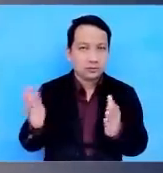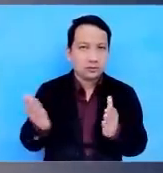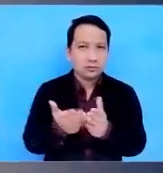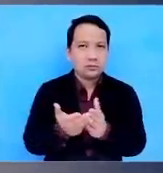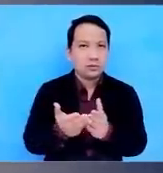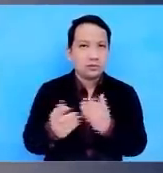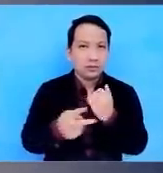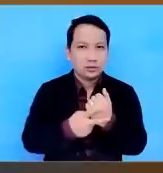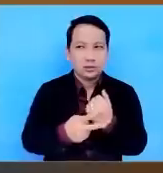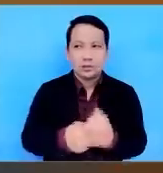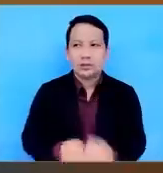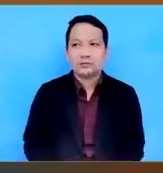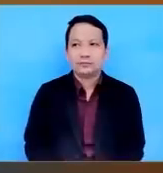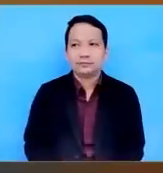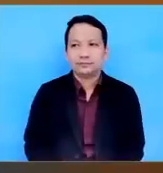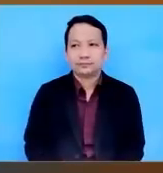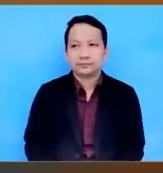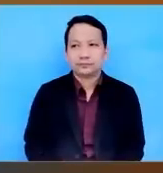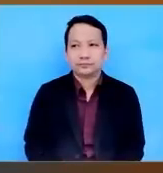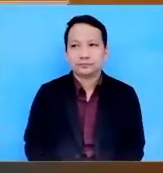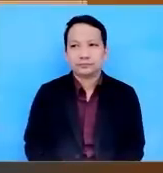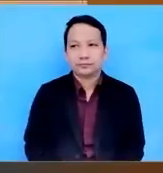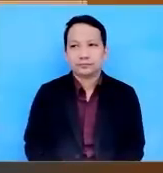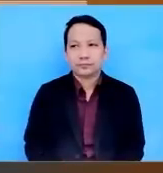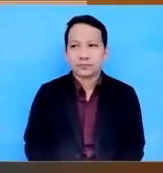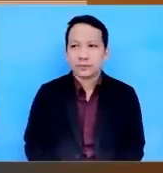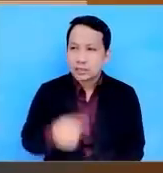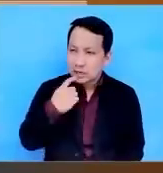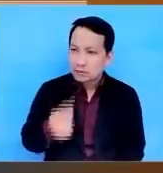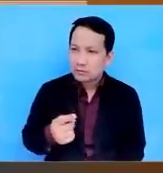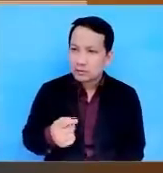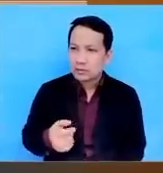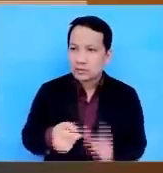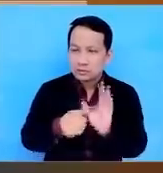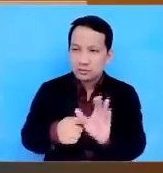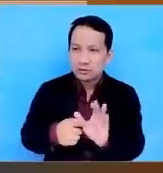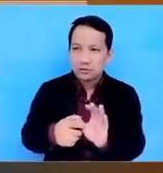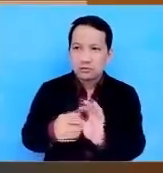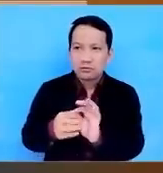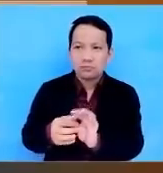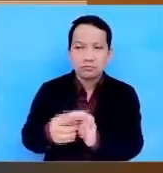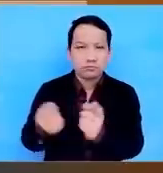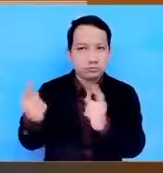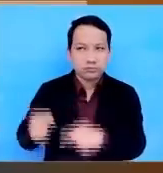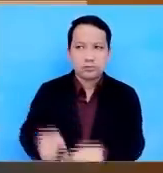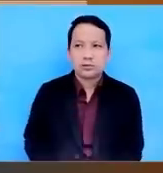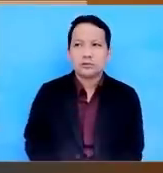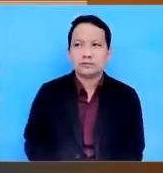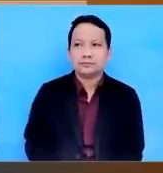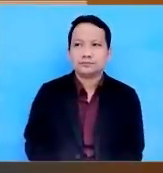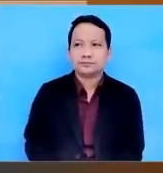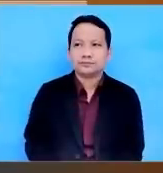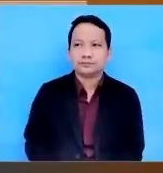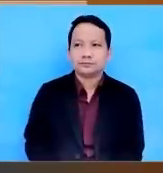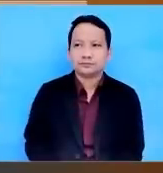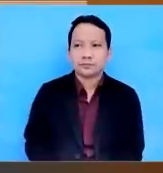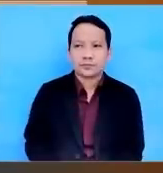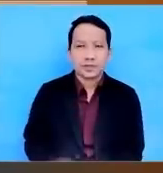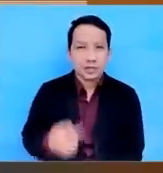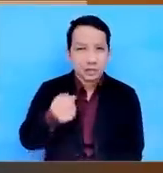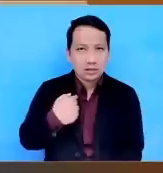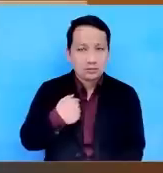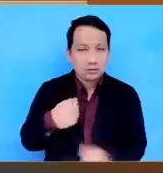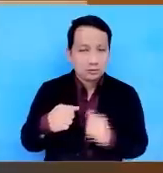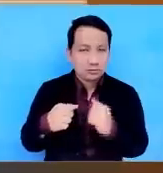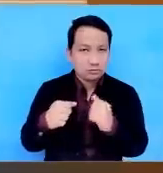kinikita. Pag season niya talaga sa ibang lugar, magpapahuli yan. Tapos ang mangyayari niyan, kung halos lahat naghanap buhay ng pang Blue